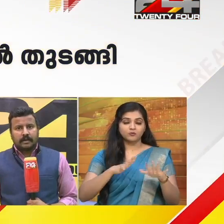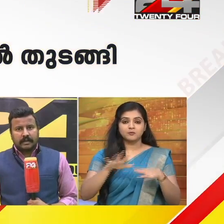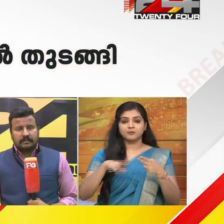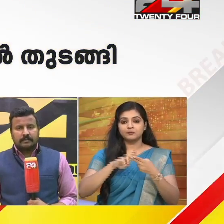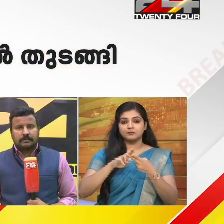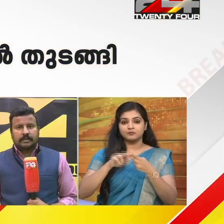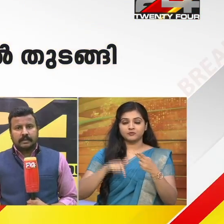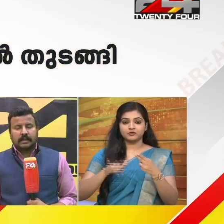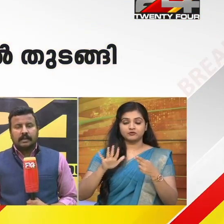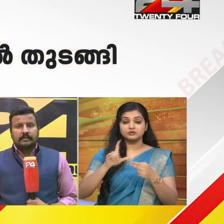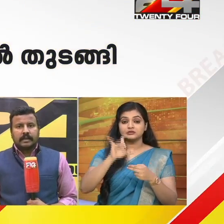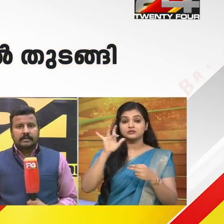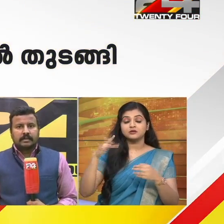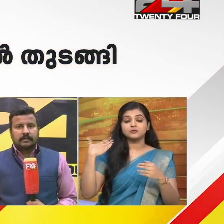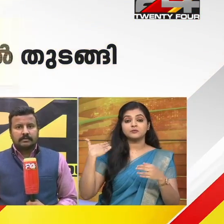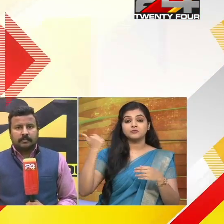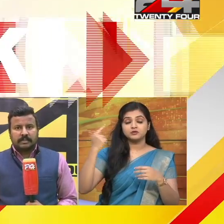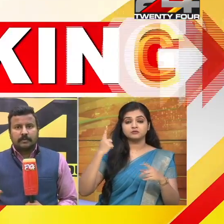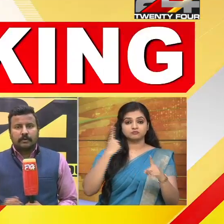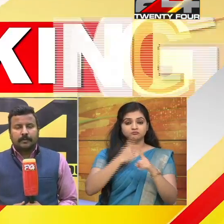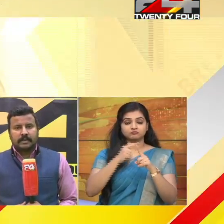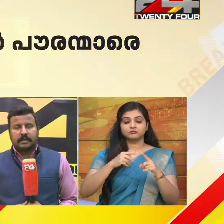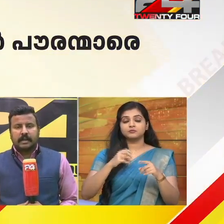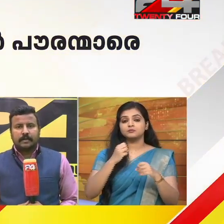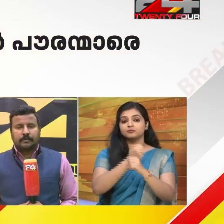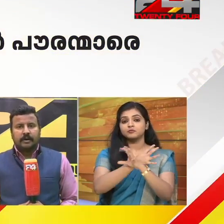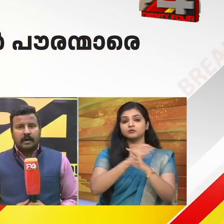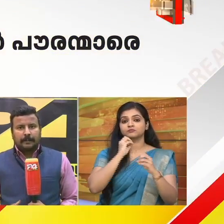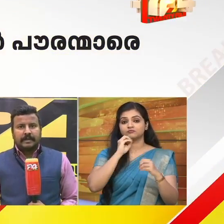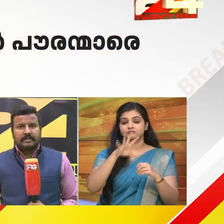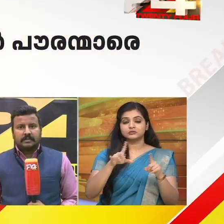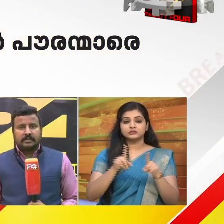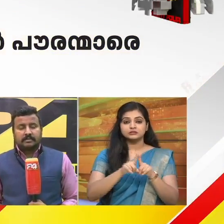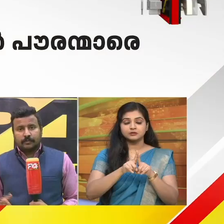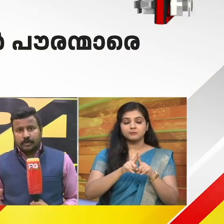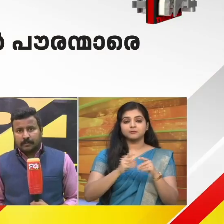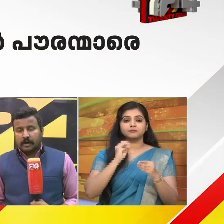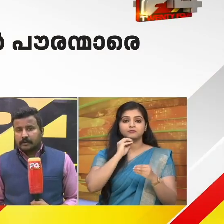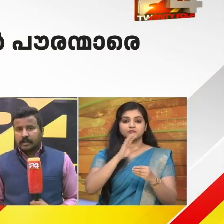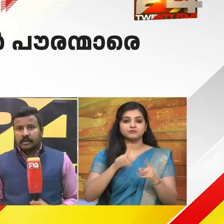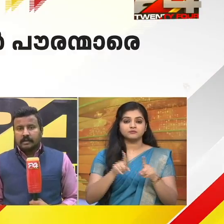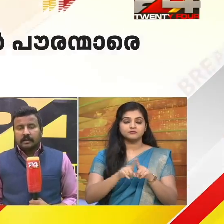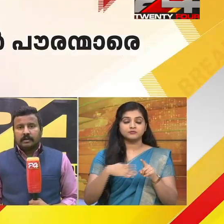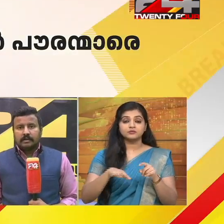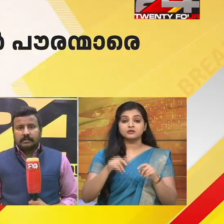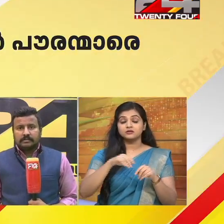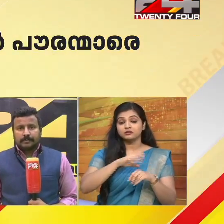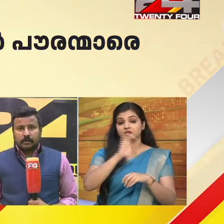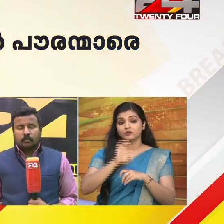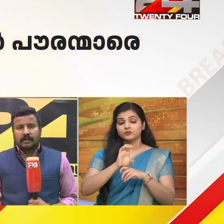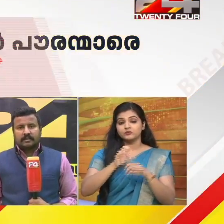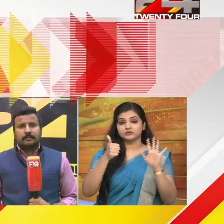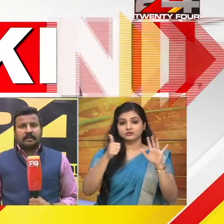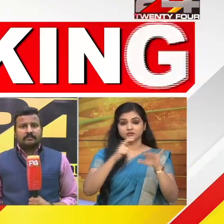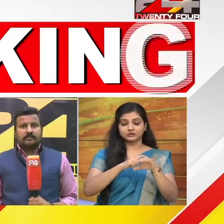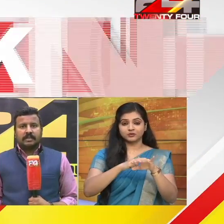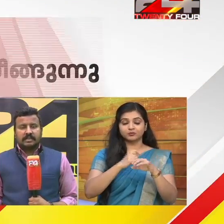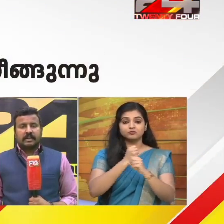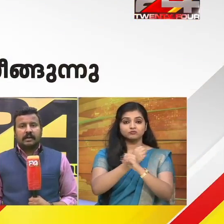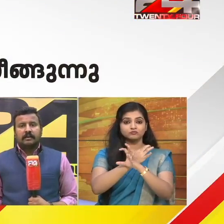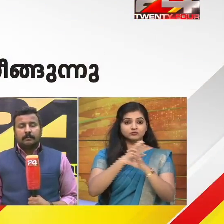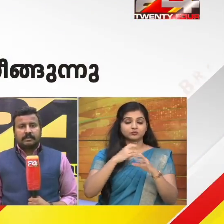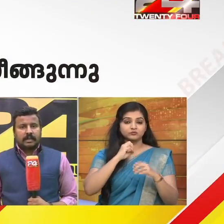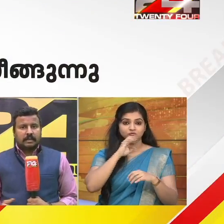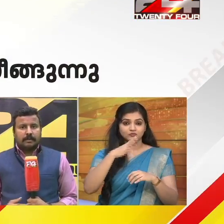വിവരങ്ങൾ കേന്ദ്രമന്ത്രിമാർ തന്നെ നേരിട്ട് മാധ്യമങ്ങളോട് പറഞ്ഞു തന്നെയാണ് ഇപ്പോൾ അപ്ഡേറ്റ് ചെയ്യുന്നത്. ചിലപ്പോൾ ഇപ്പോൾ 6 മണിക്ക് പൊതു വാർത്താ സമ്മേളനം